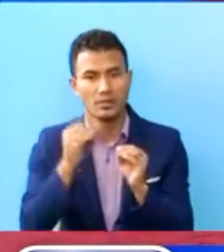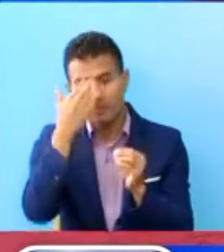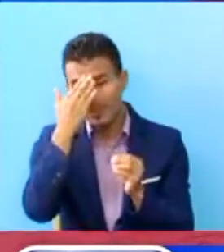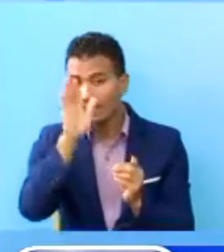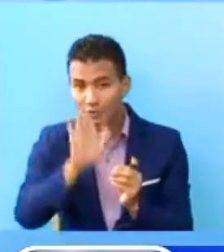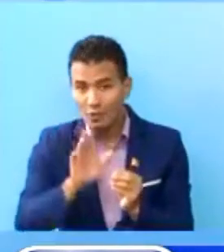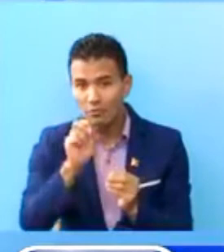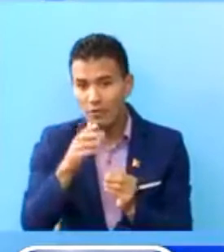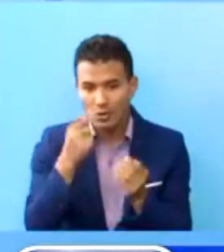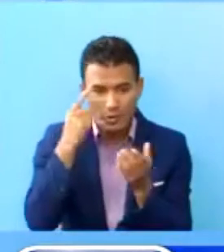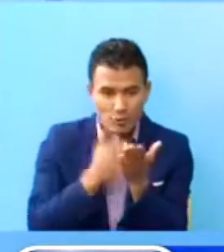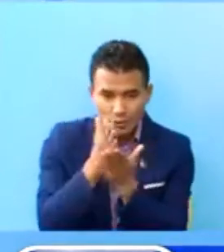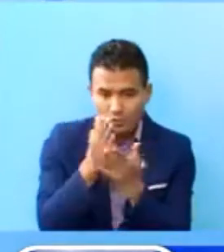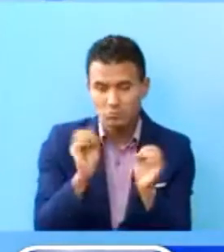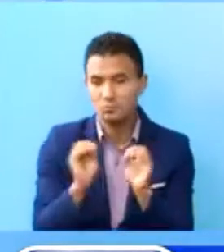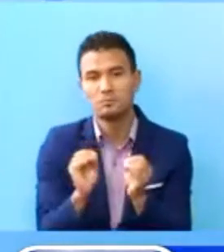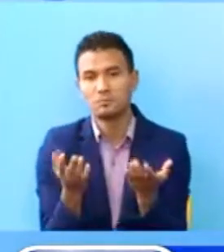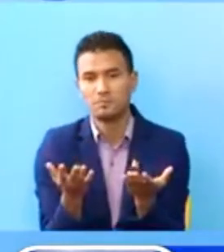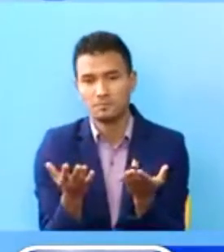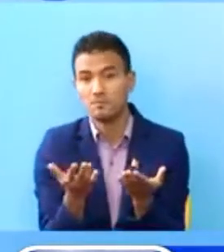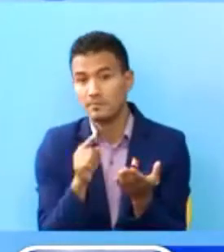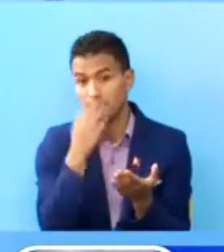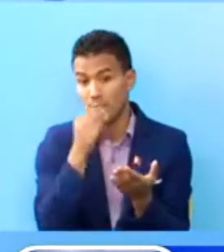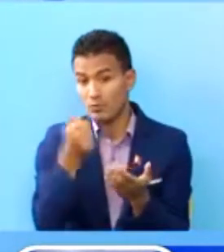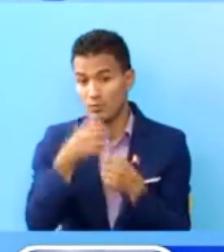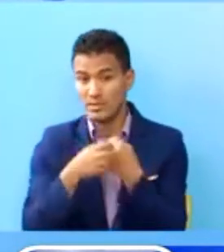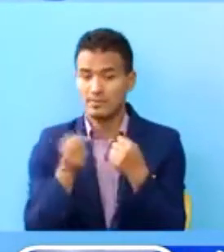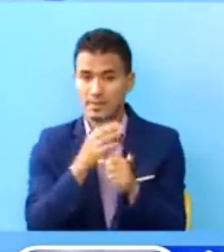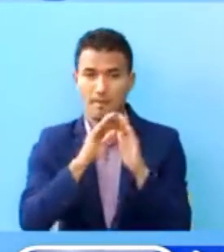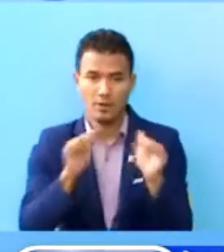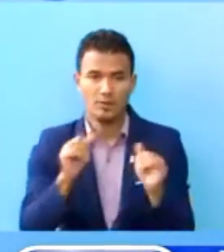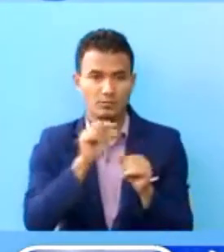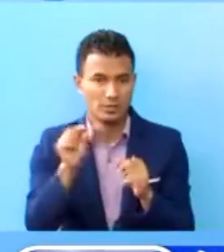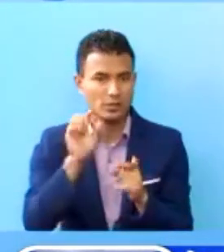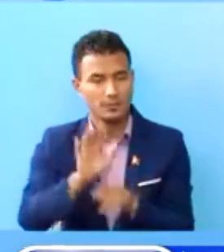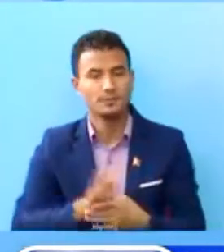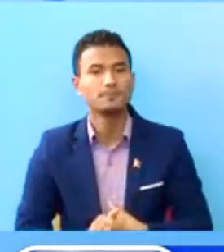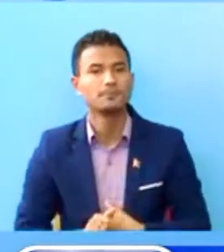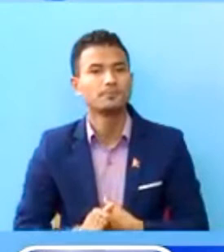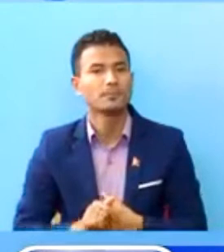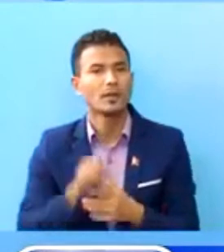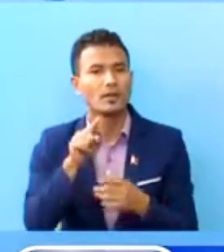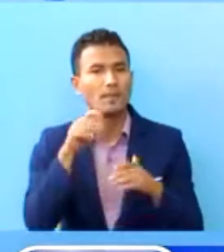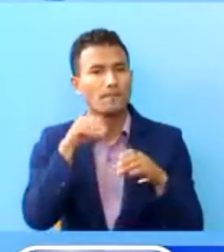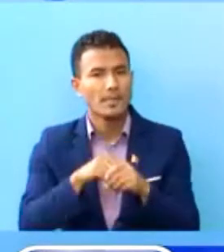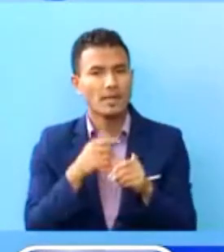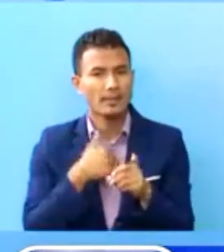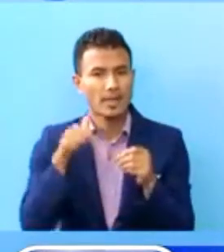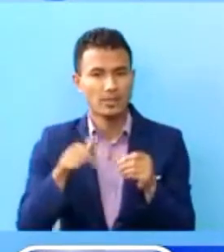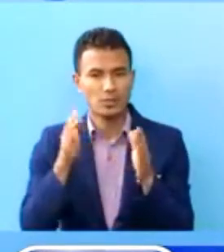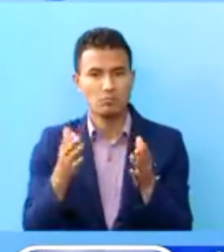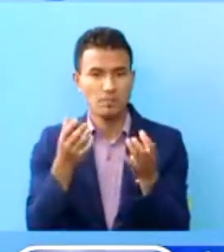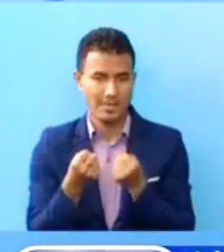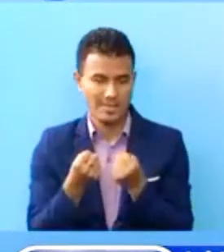हुनुहुन्छ तर उहाँको लक्षण केही पनि छैन। त्यसो भएर अरू देशको भन्दा अलि फरक खालको कुरा यसमा देखियो। त्यसमध्ये हामीले आजसम्म